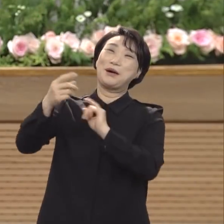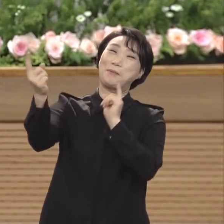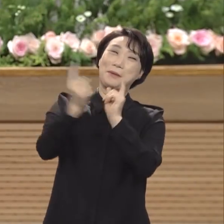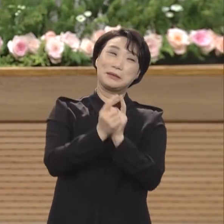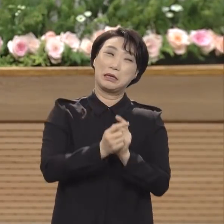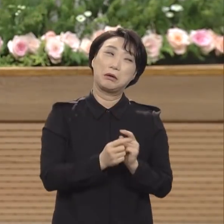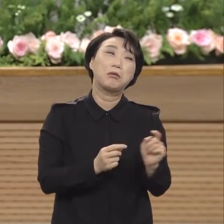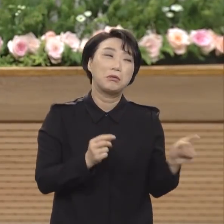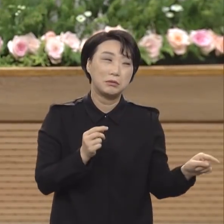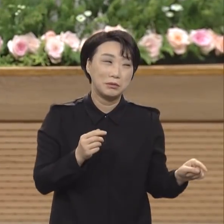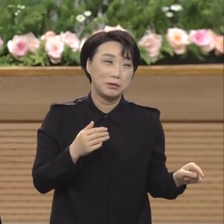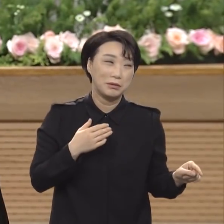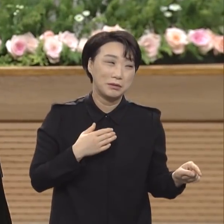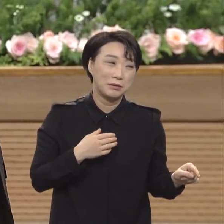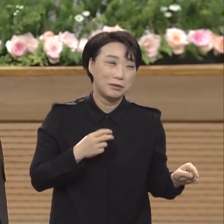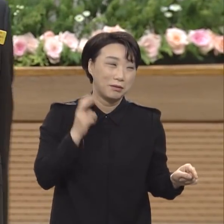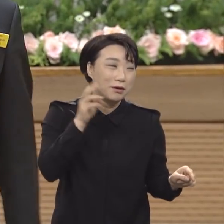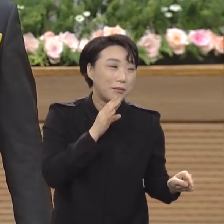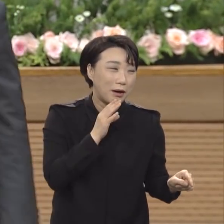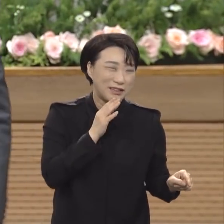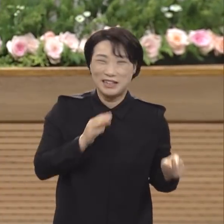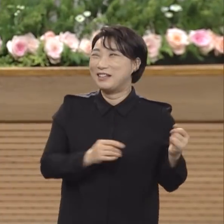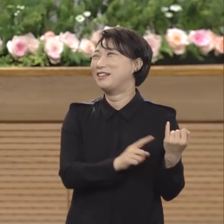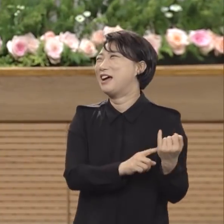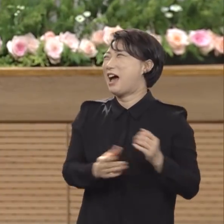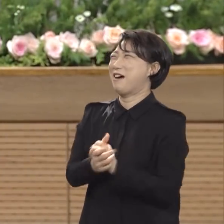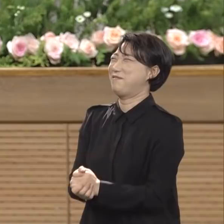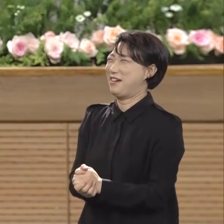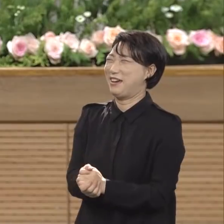될지도 몰라. 아멘.